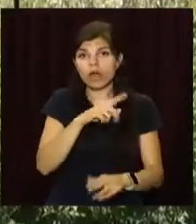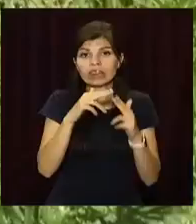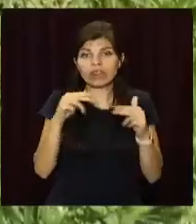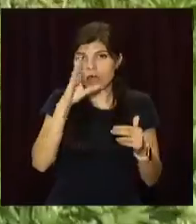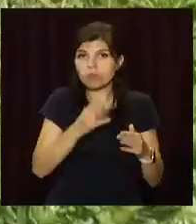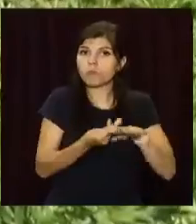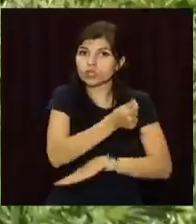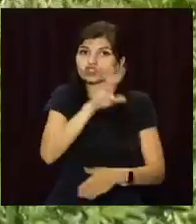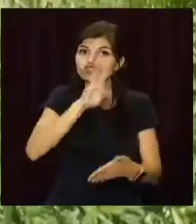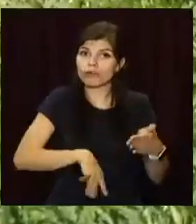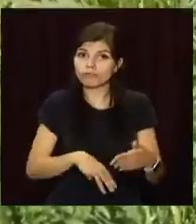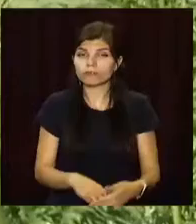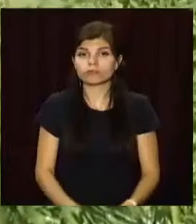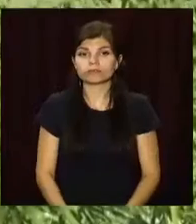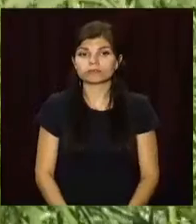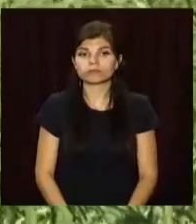доведеться сплатити штраф.